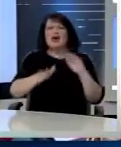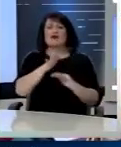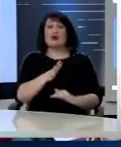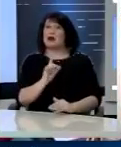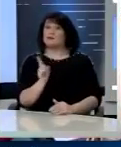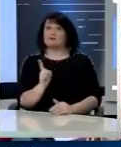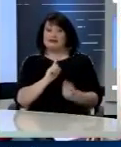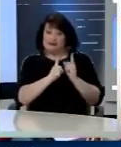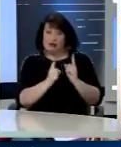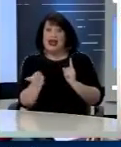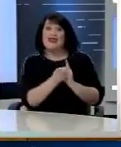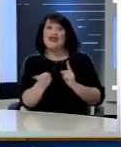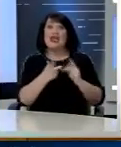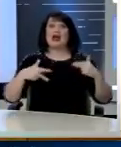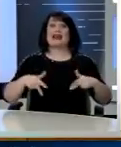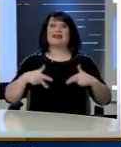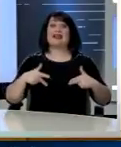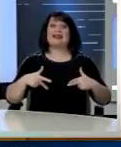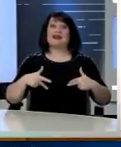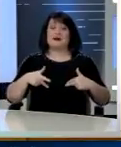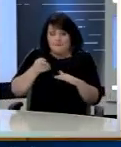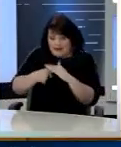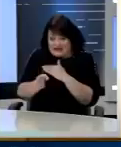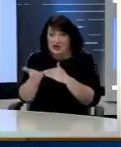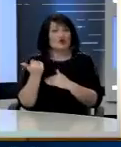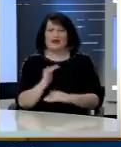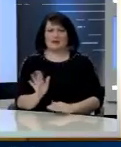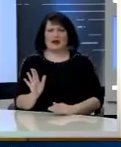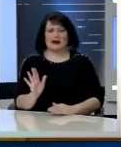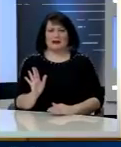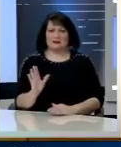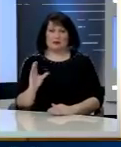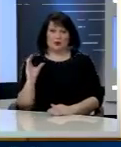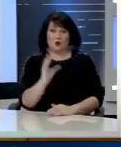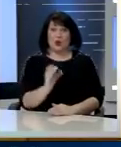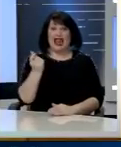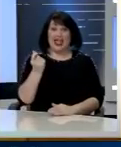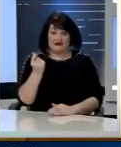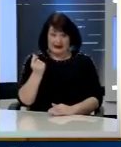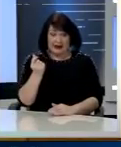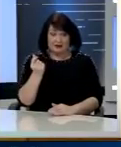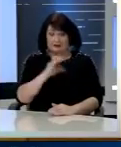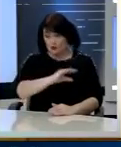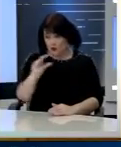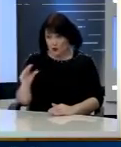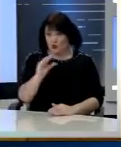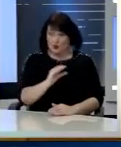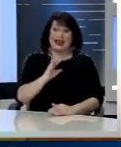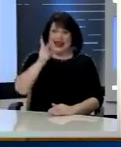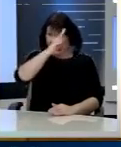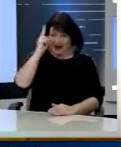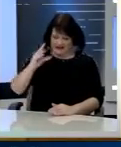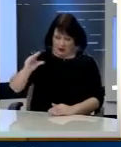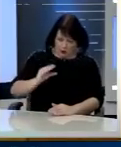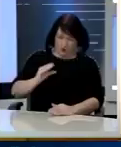διακρατική συμφωνία και δεν υπάρχει κανείς μεσάζων. Τα χρήματα που θα φύγουν ή θα φεύγαν από τη Σαουδική